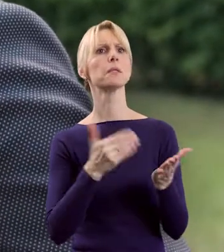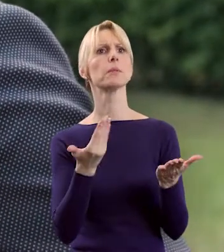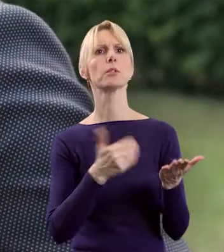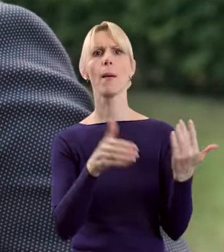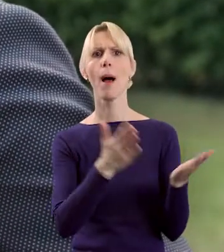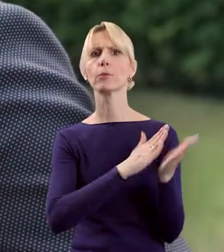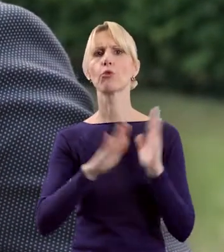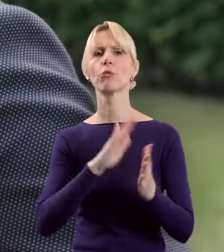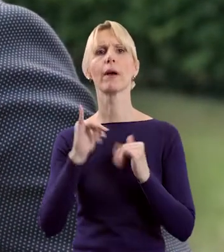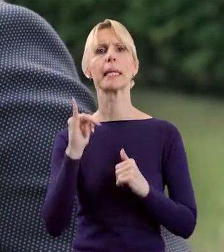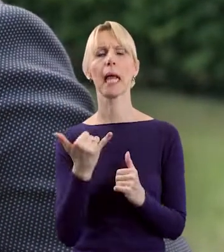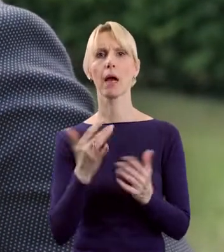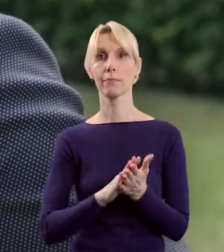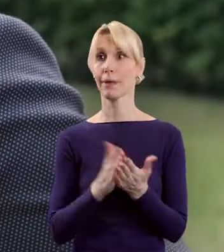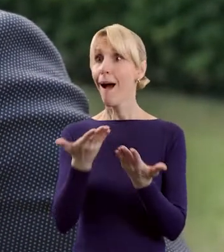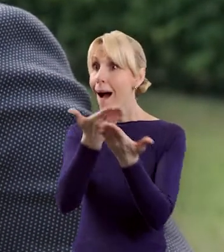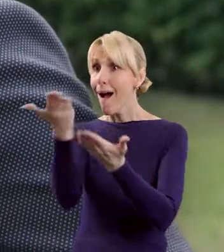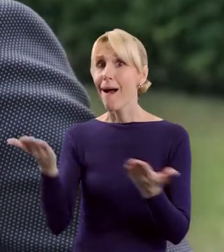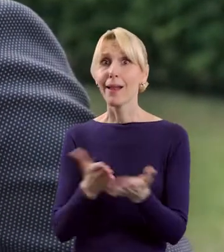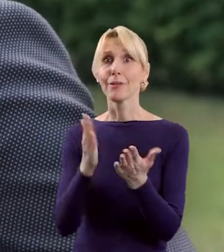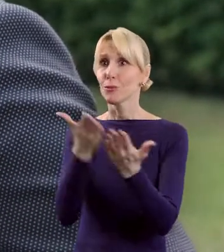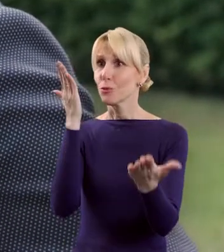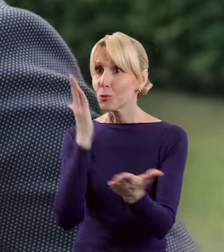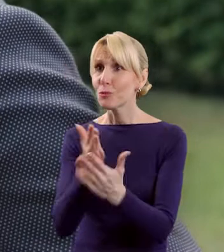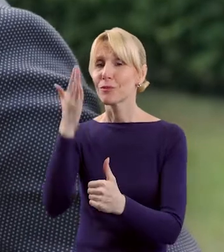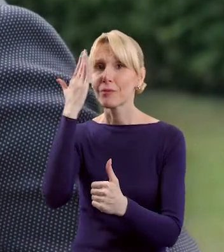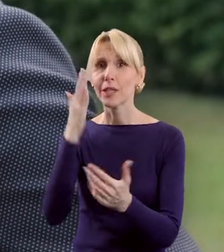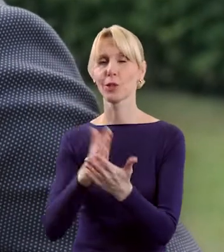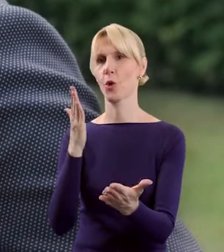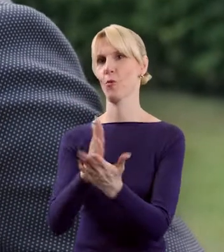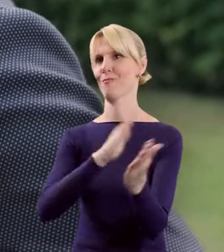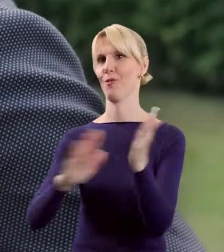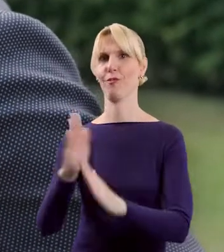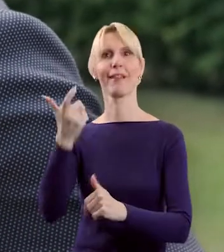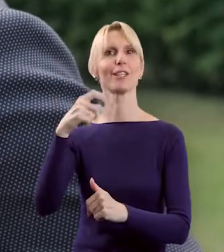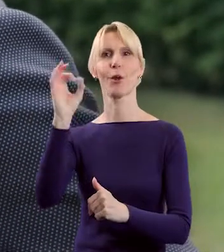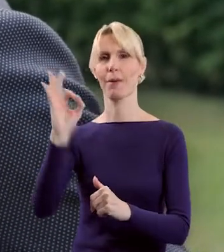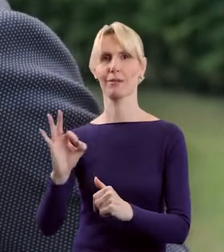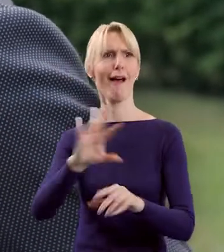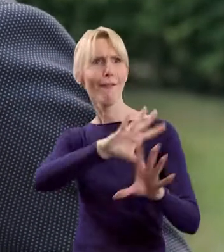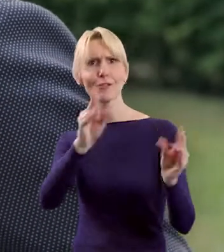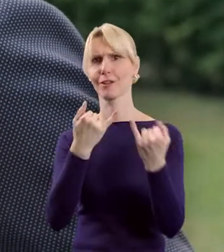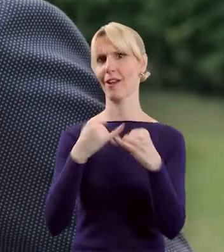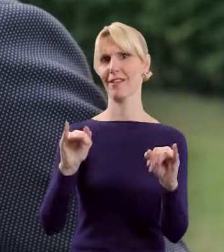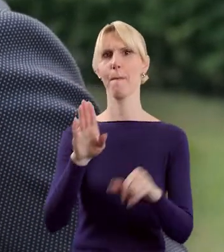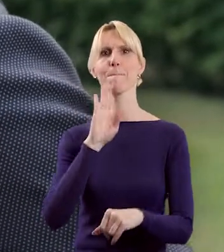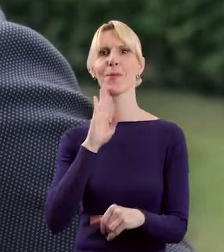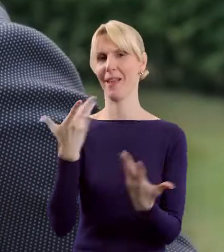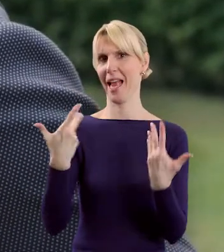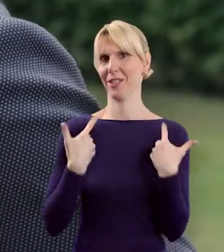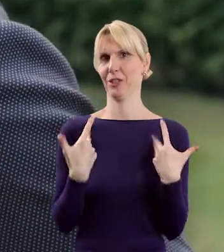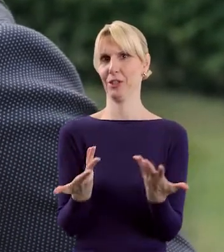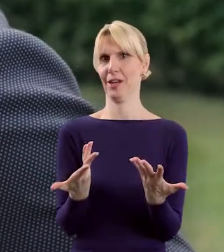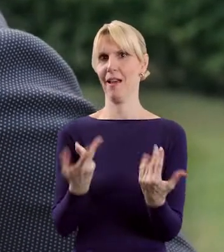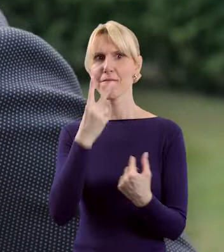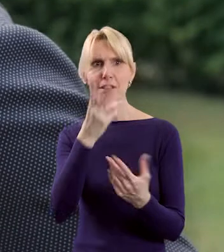odpowiadaliśmy, słuchajcie, jeśli jesteście już tylko do tego przekonani, to jesteście przygotowani na 100%. Wszystko inne to jest tak jak w życiu, po prostu reagujemy